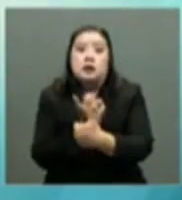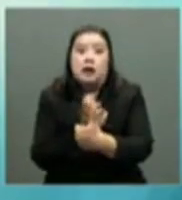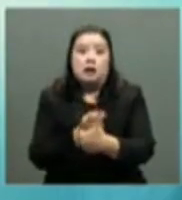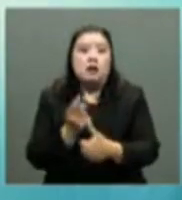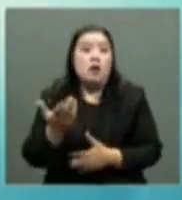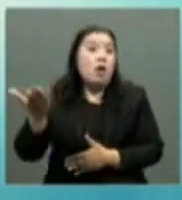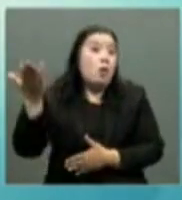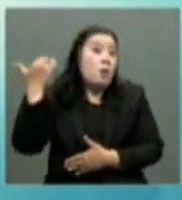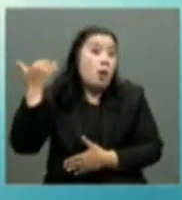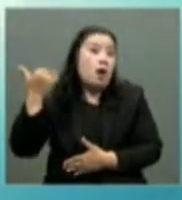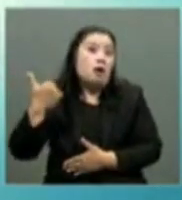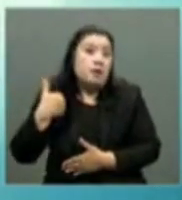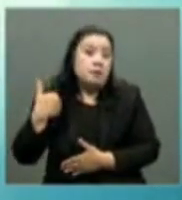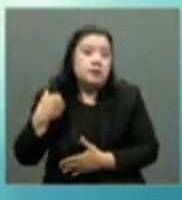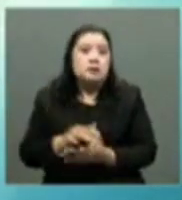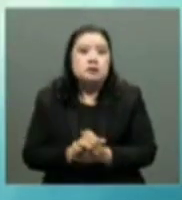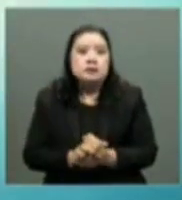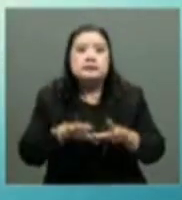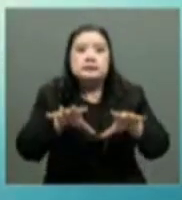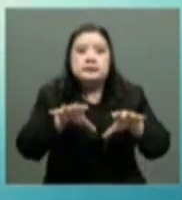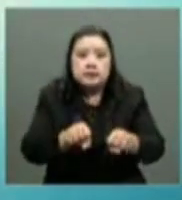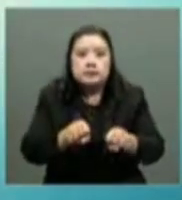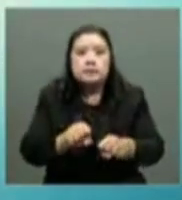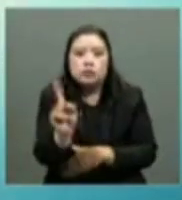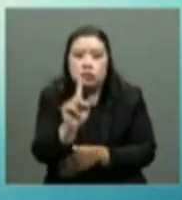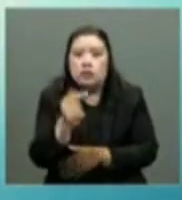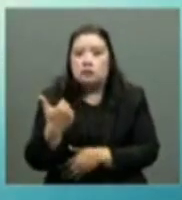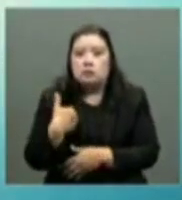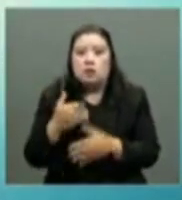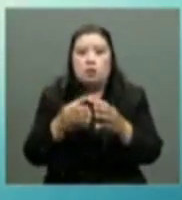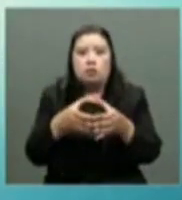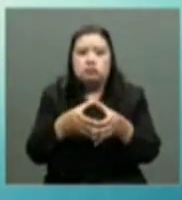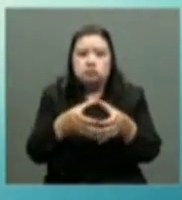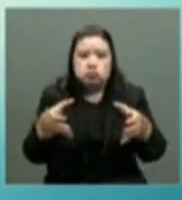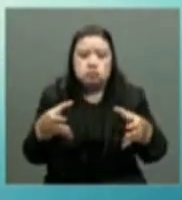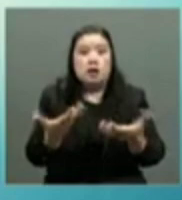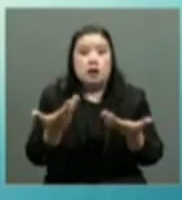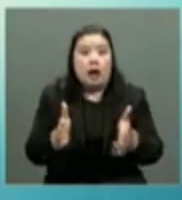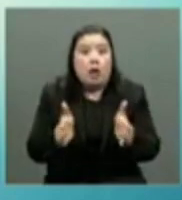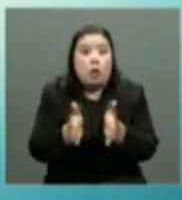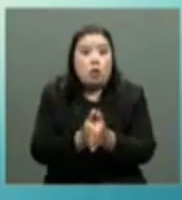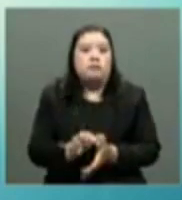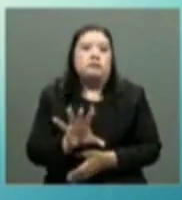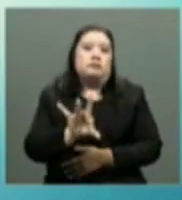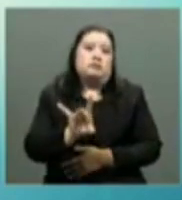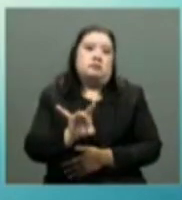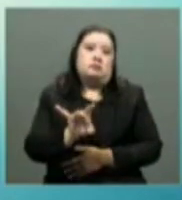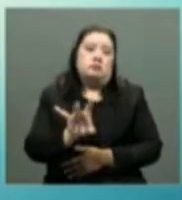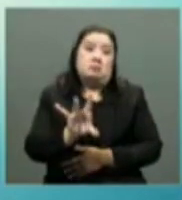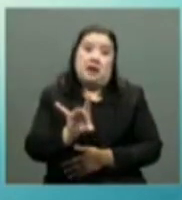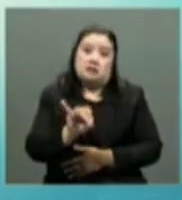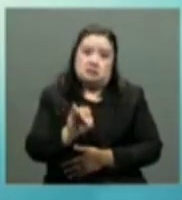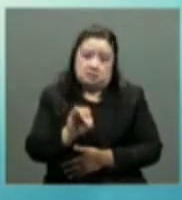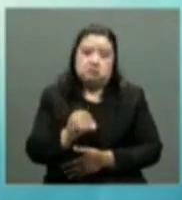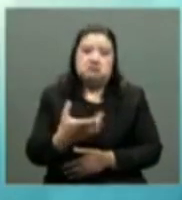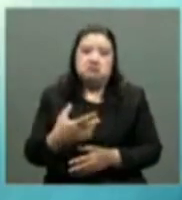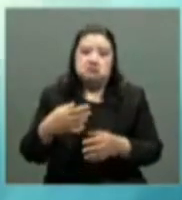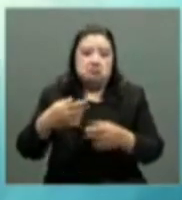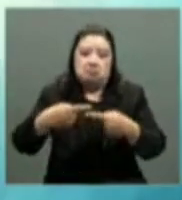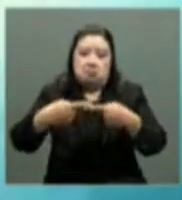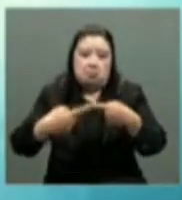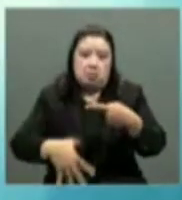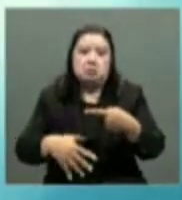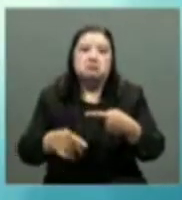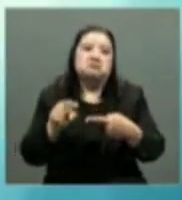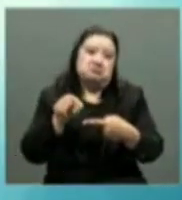ดำเนินคดีเหตุของการชุมนุมมั่วสุมรวมแล้ว81คดีความน